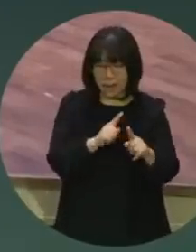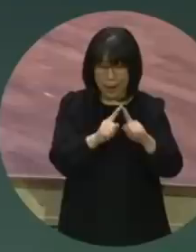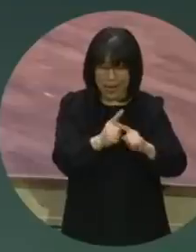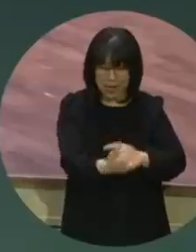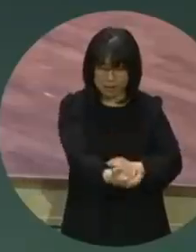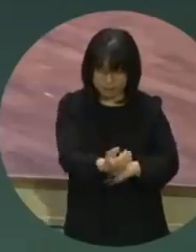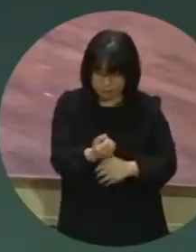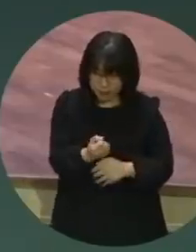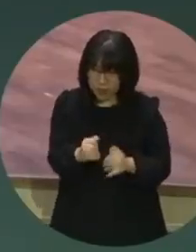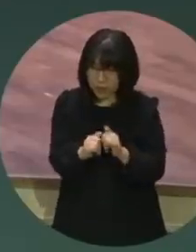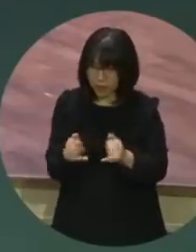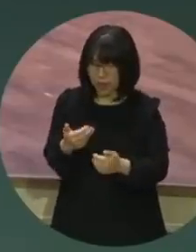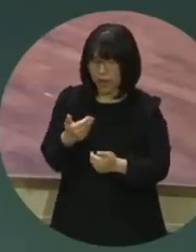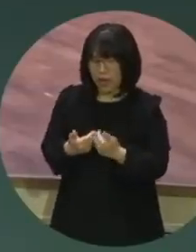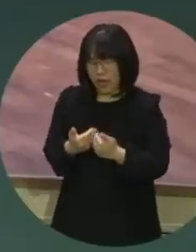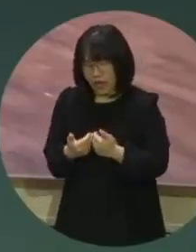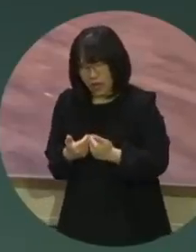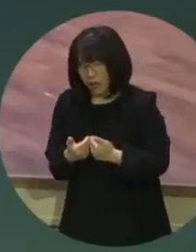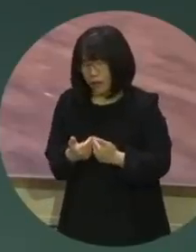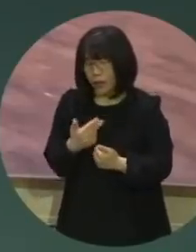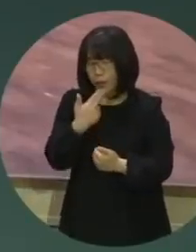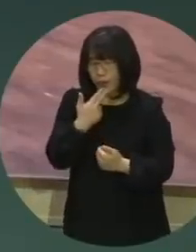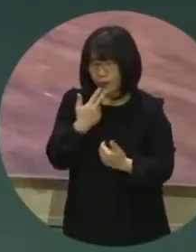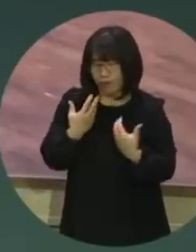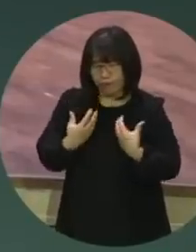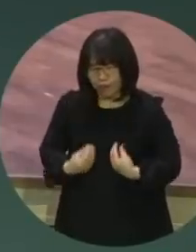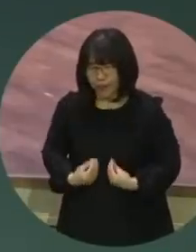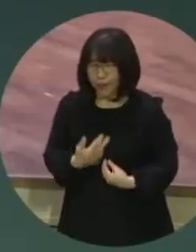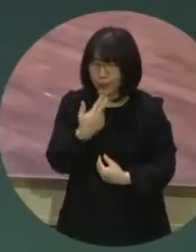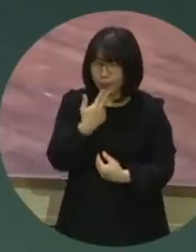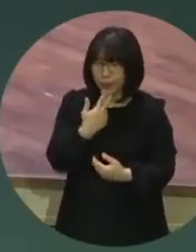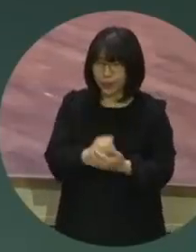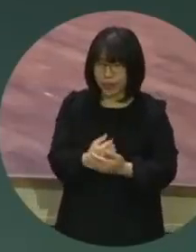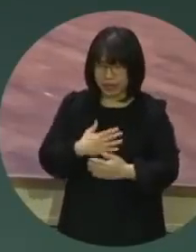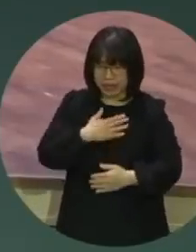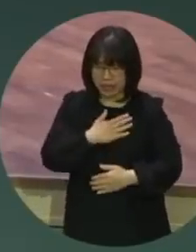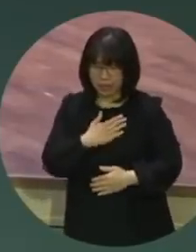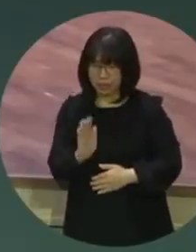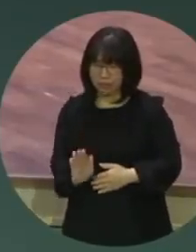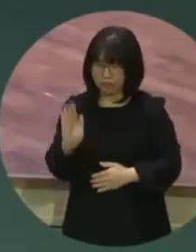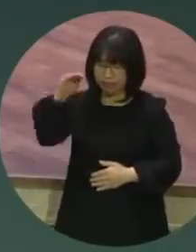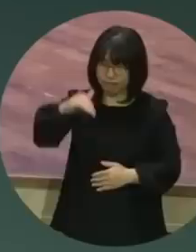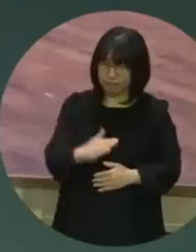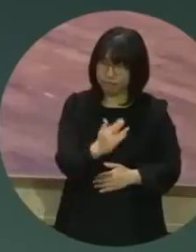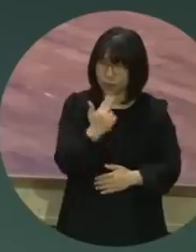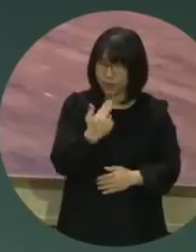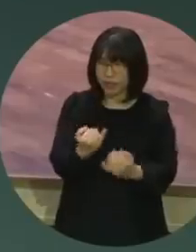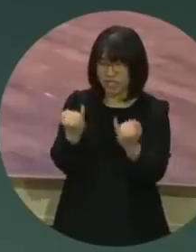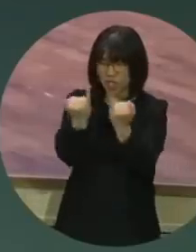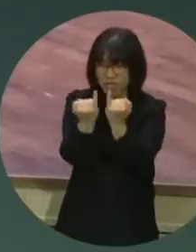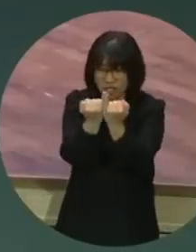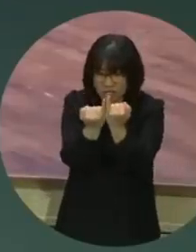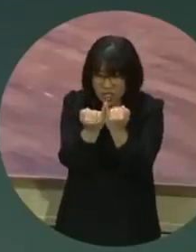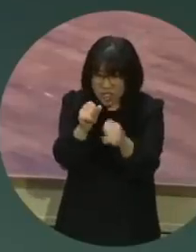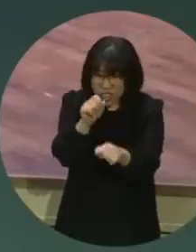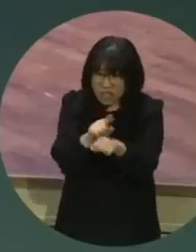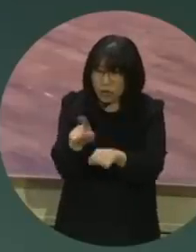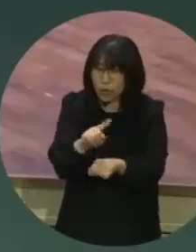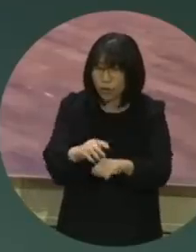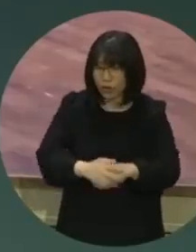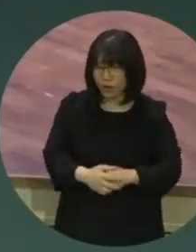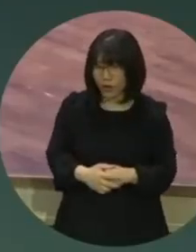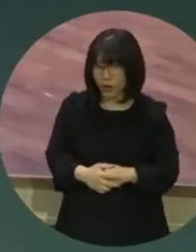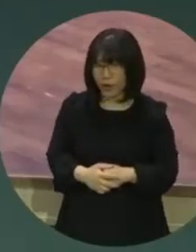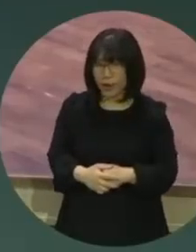하고 시험 들었다 낙심했다가 뭐 업다운 뭐 기분 따라 감정 따라 막 아, 여자들은 무슨